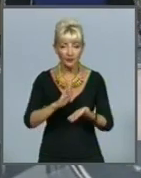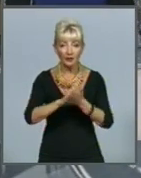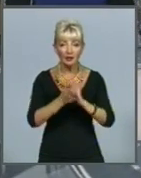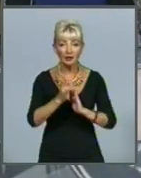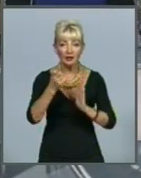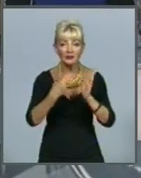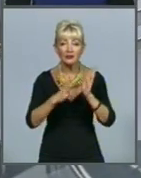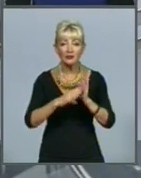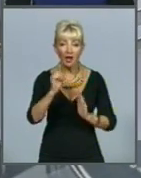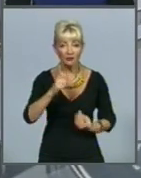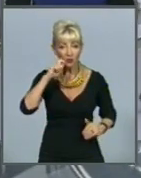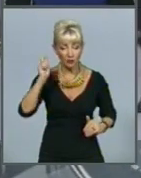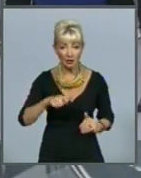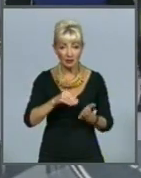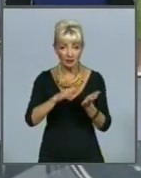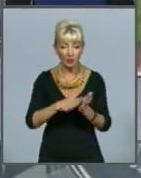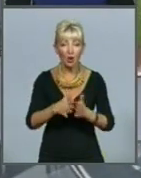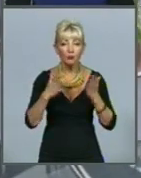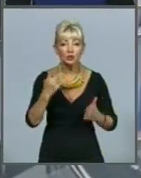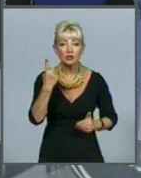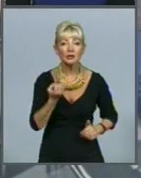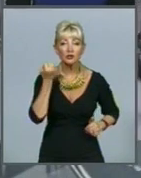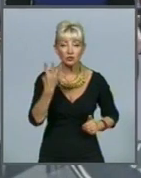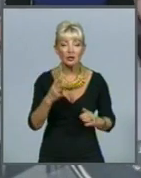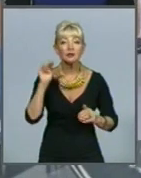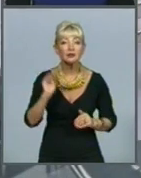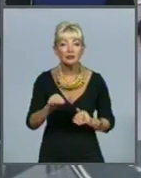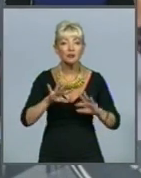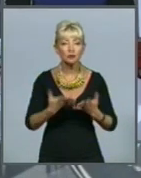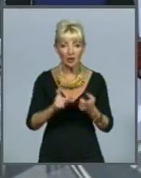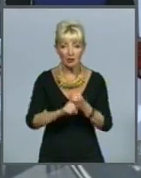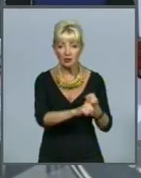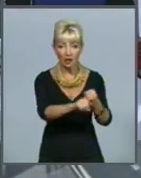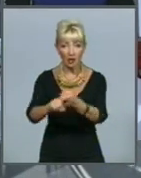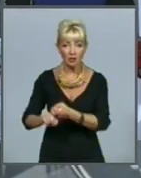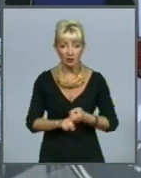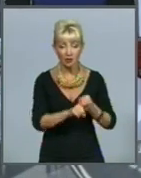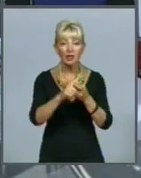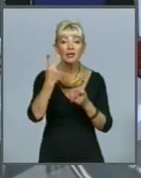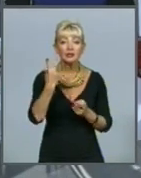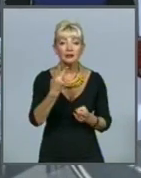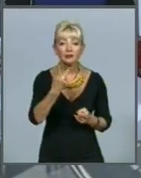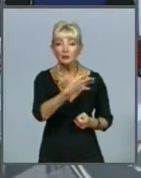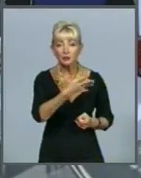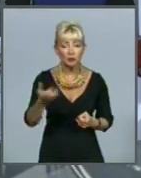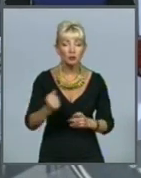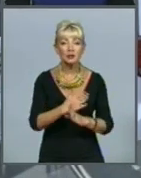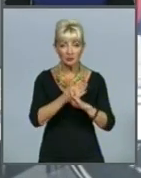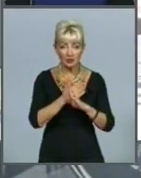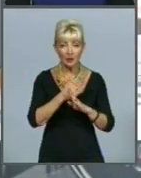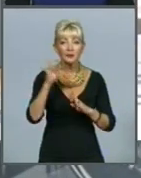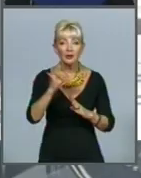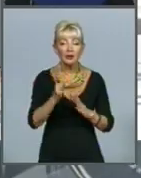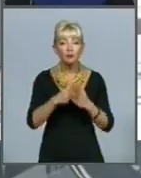Україні зареєстровано більше 114 тисяч випадків заражень. З них майже 2,5 тисячі летальні та трохи більше 55